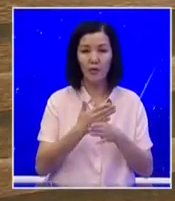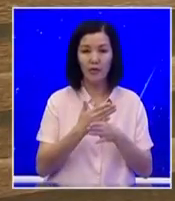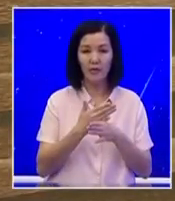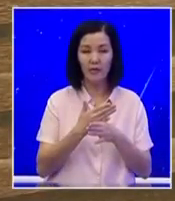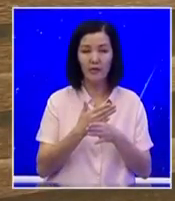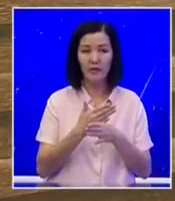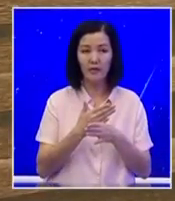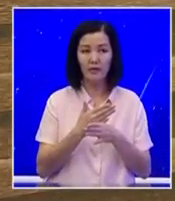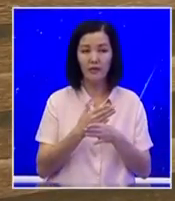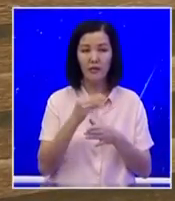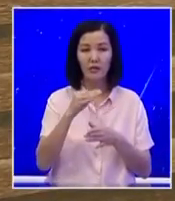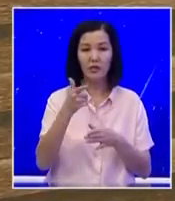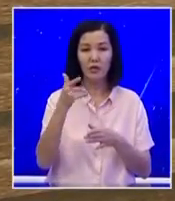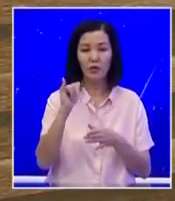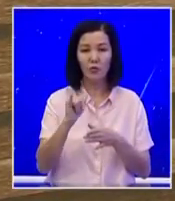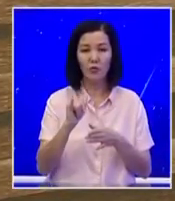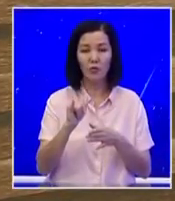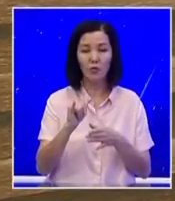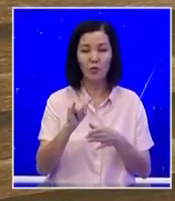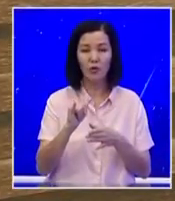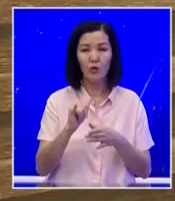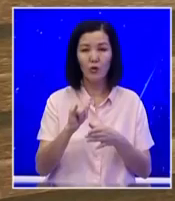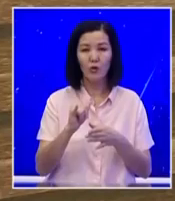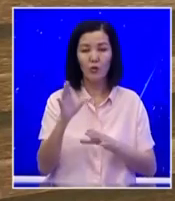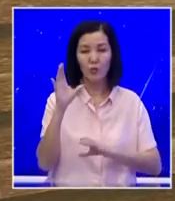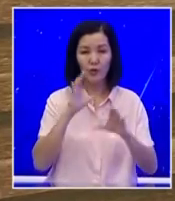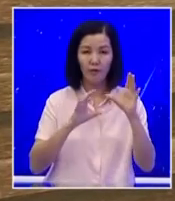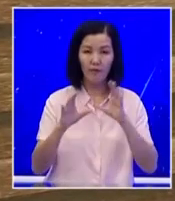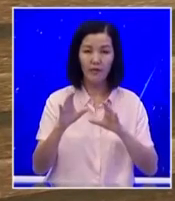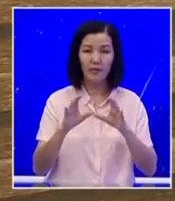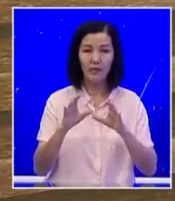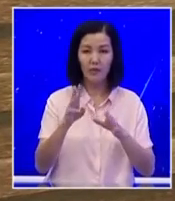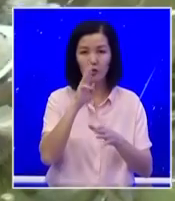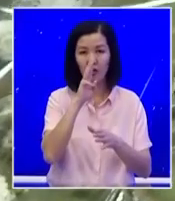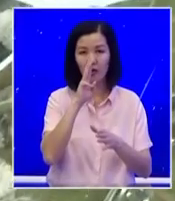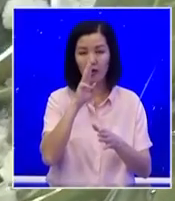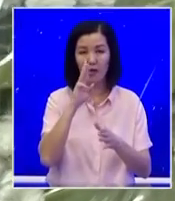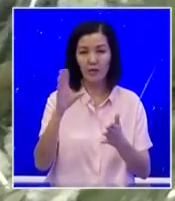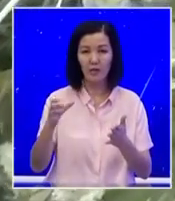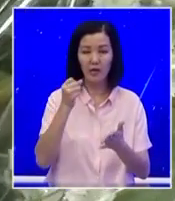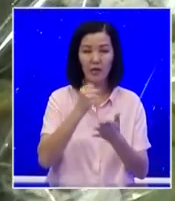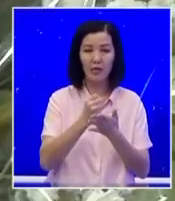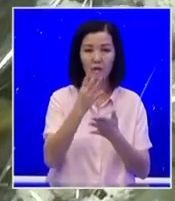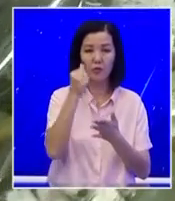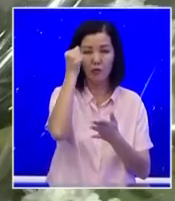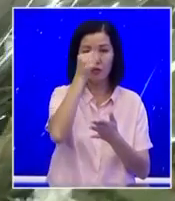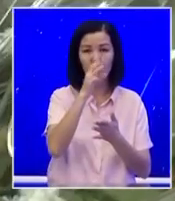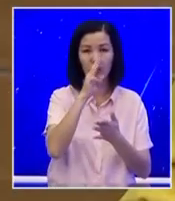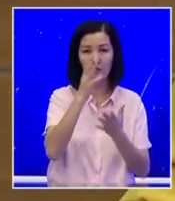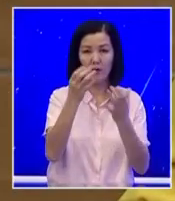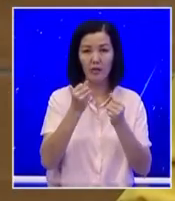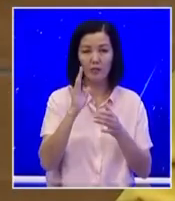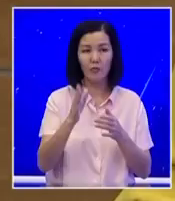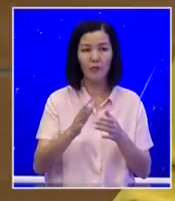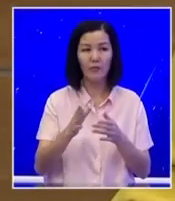байқаудың арқасында Ілияс Жансүгіров атындағы мемлекеттік университеттен шәкіртақы тағайындалды 4 жыл бойы. Алматы облысының